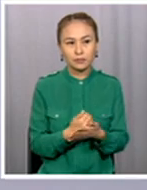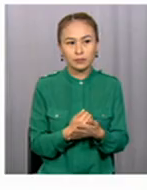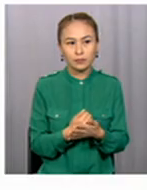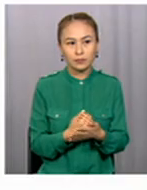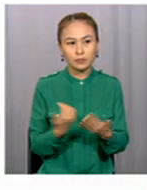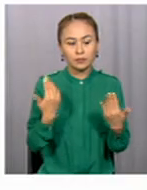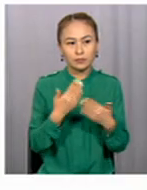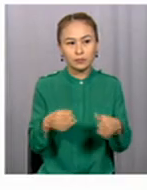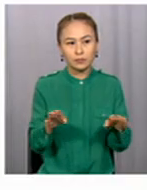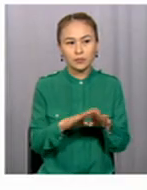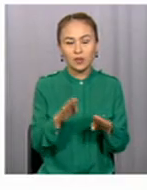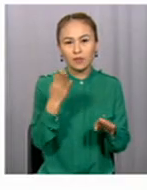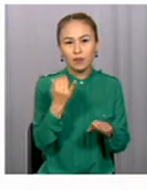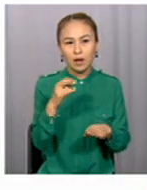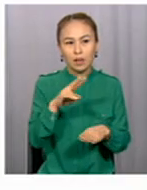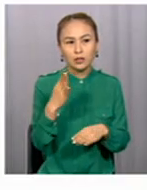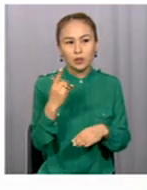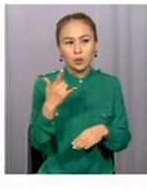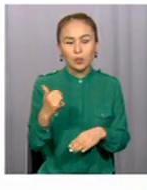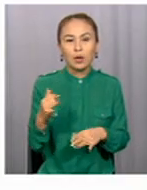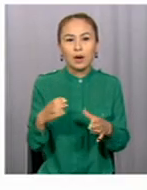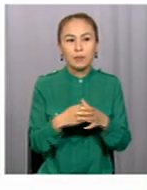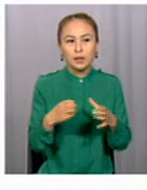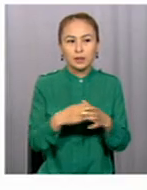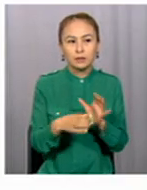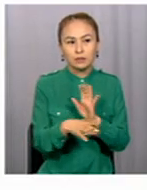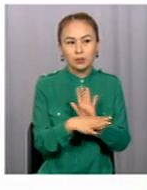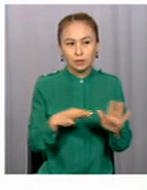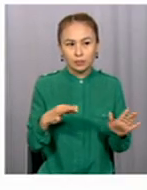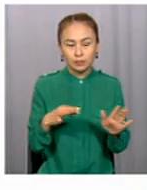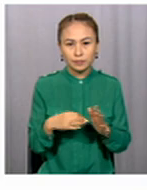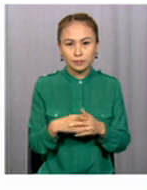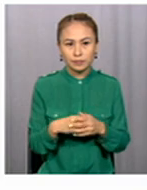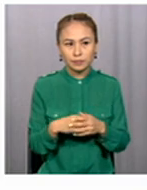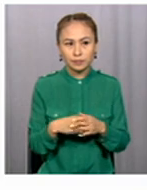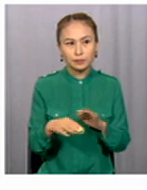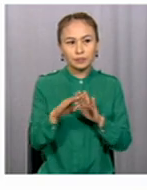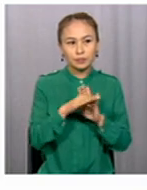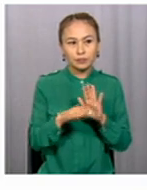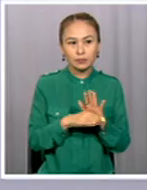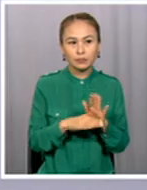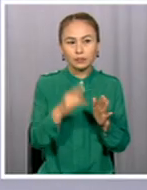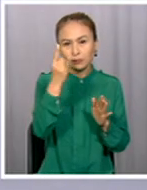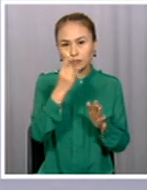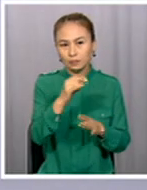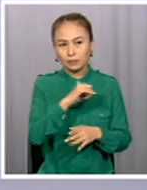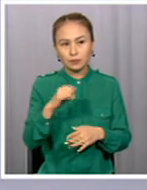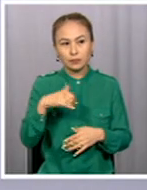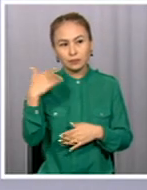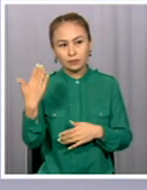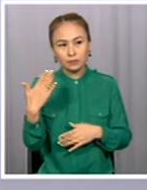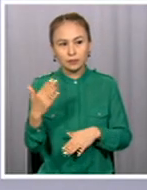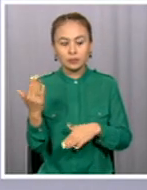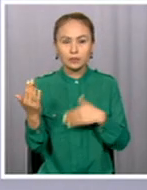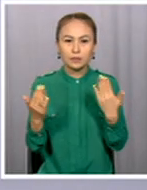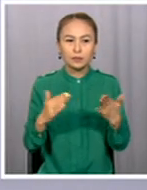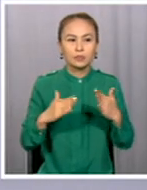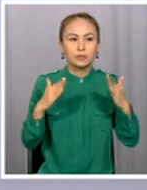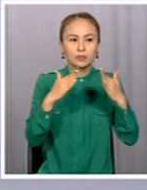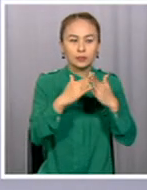Ол файл шығу командасын таңдау. Бағдарлама терезесінің оң жақ жоғары